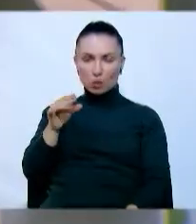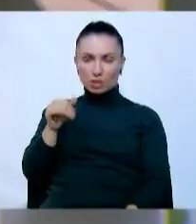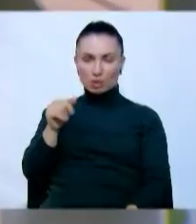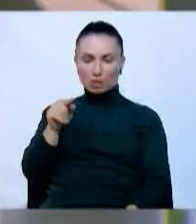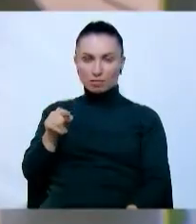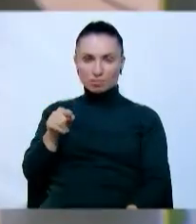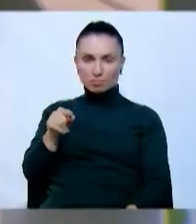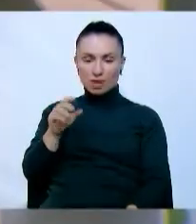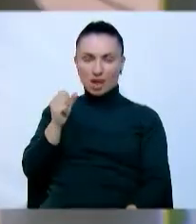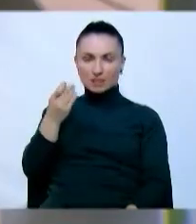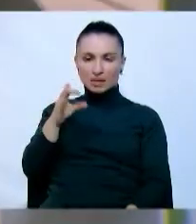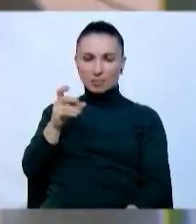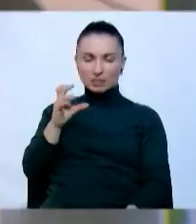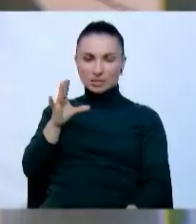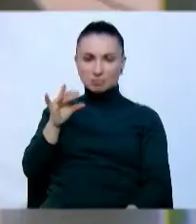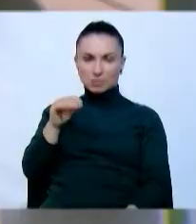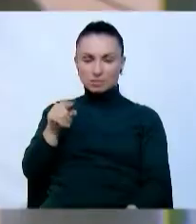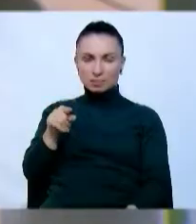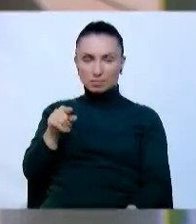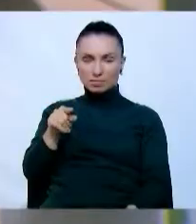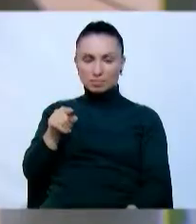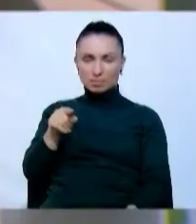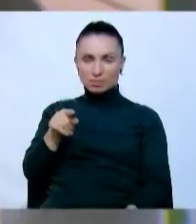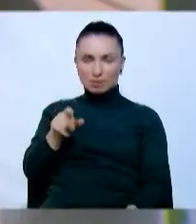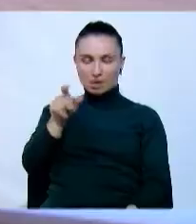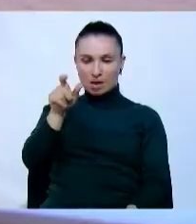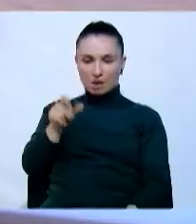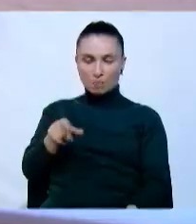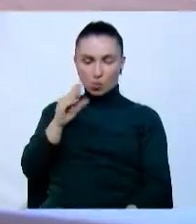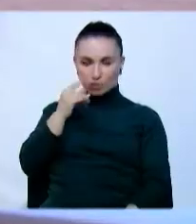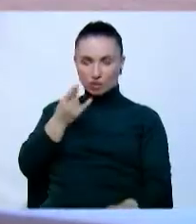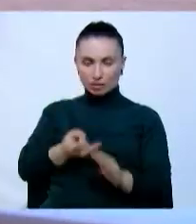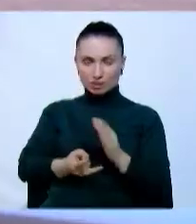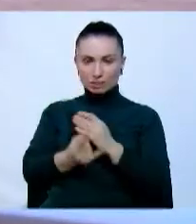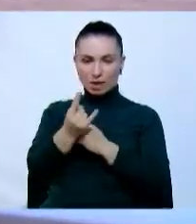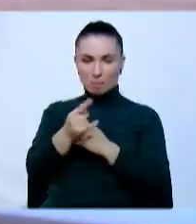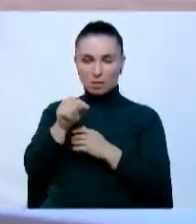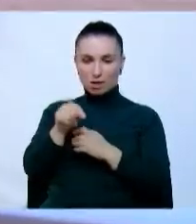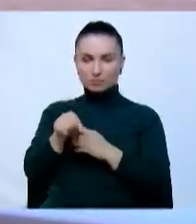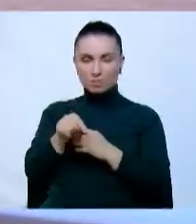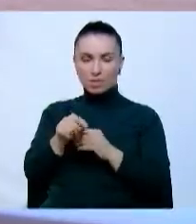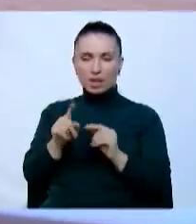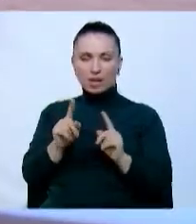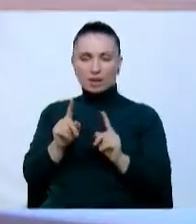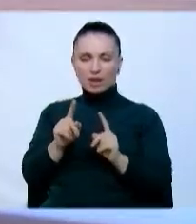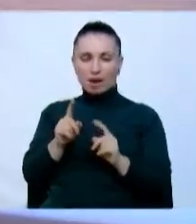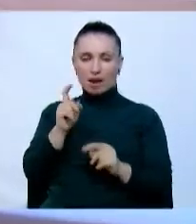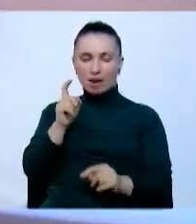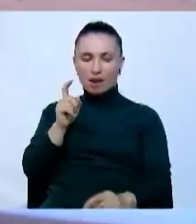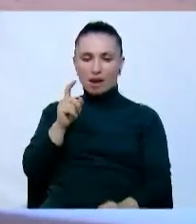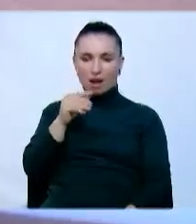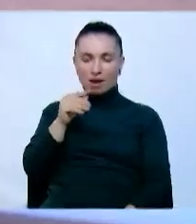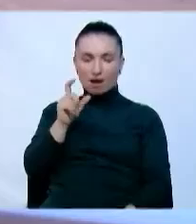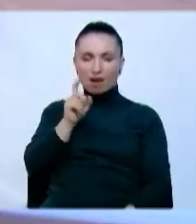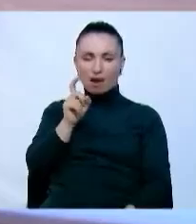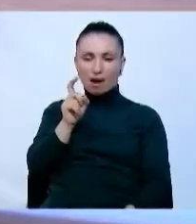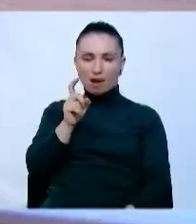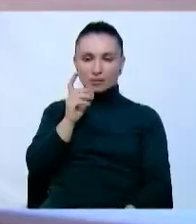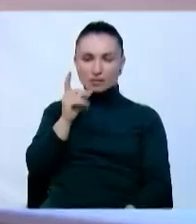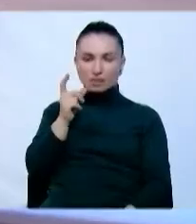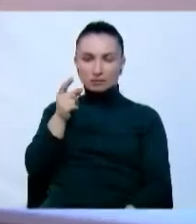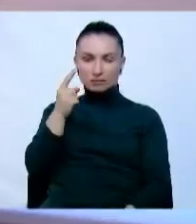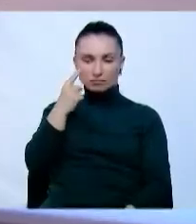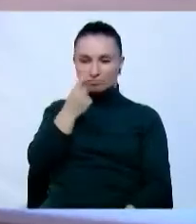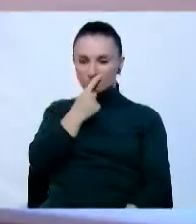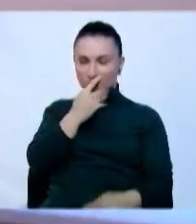ასტიგმატიზმი. ასტიგმატიზმი ადამიანო დაიბადება, რა ხარისხის ასტიგმატიზმიც აქვს, ის ექნება მთელი